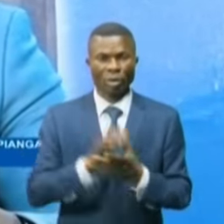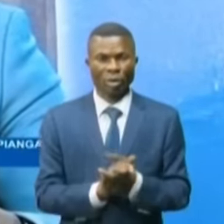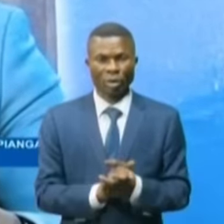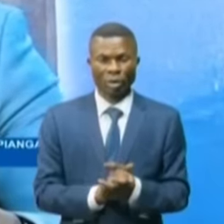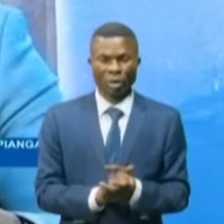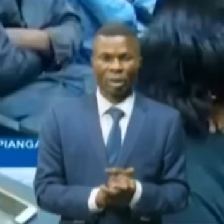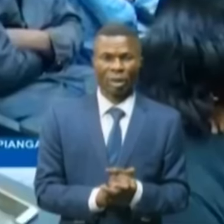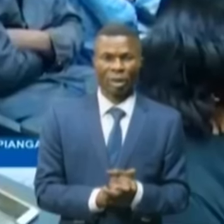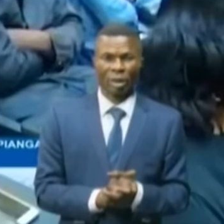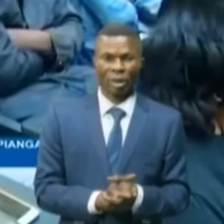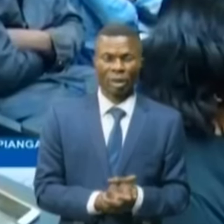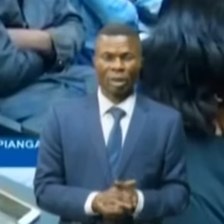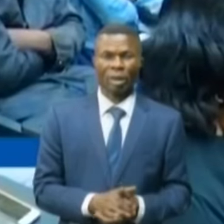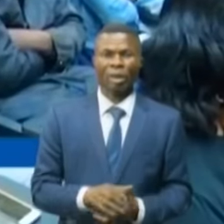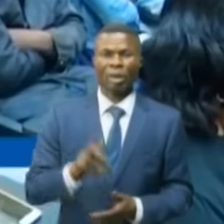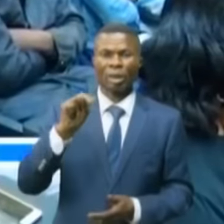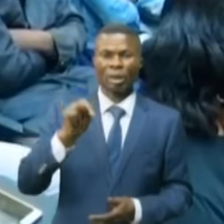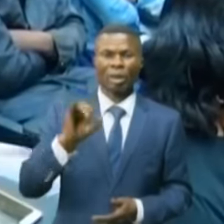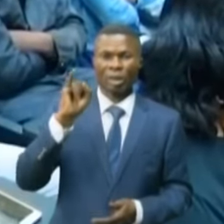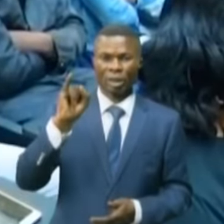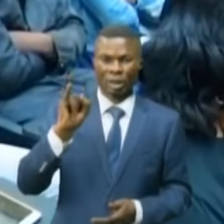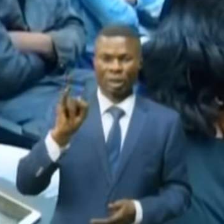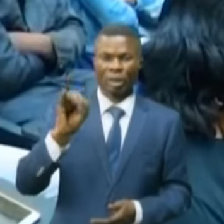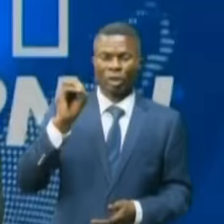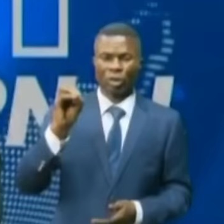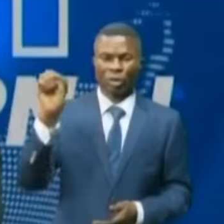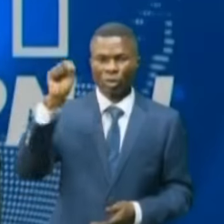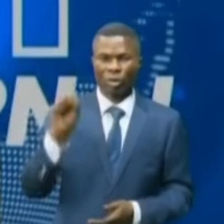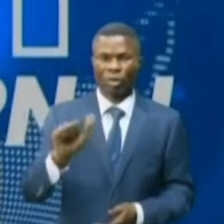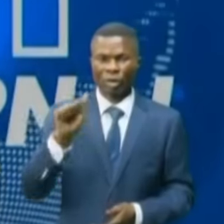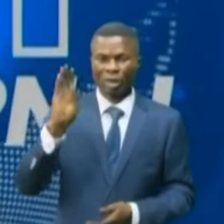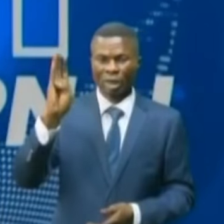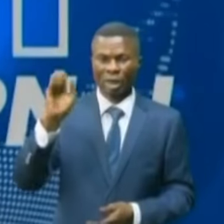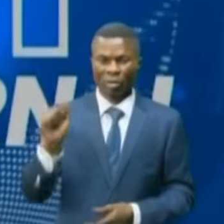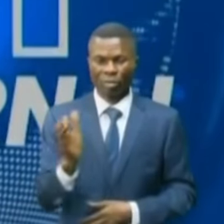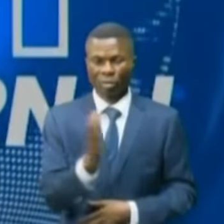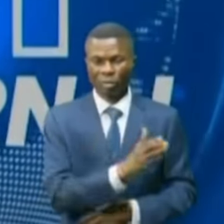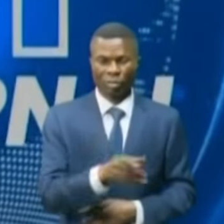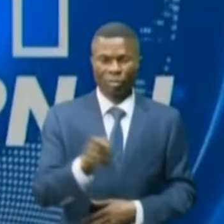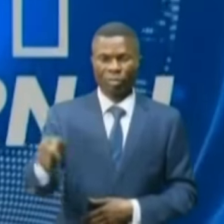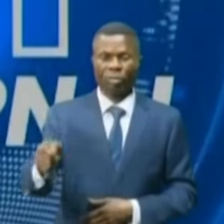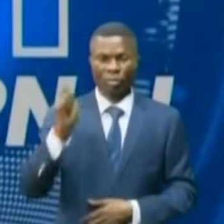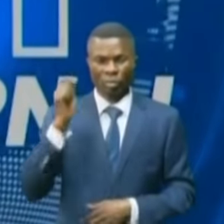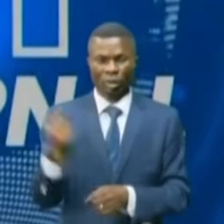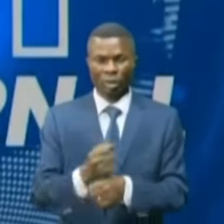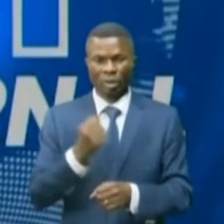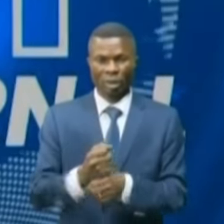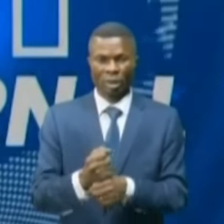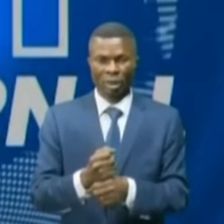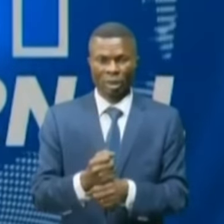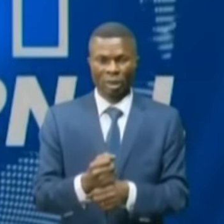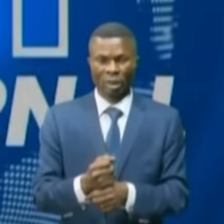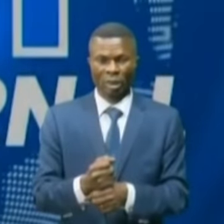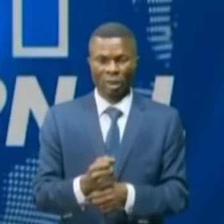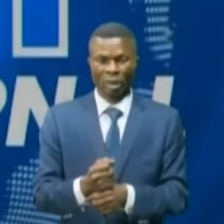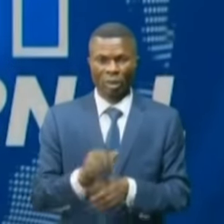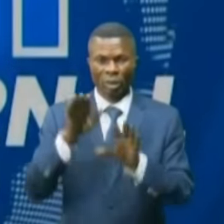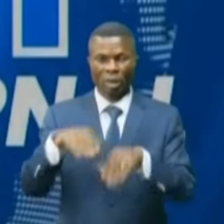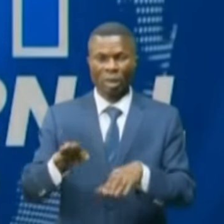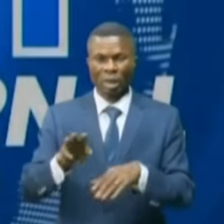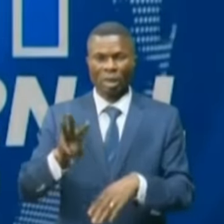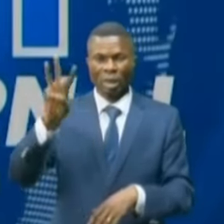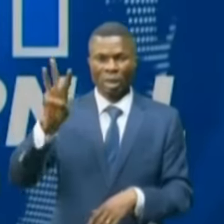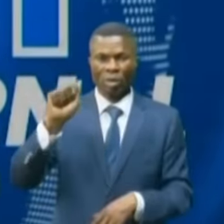Edson Niosaba Sebigunda. Les pêcheurs qui exercent au niveau de la célèbre chute de